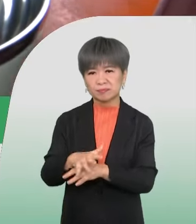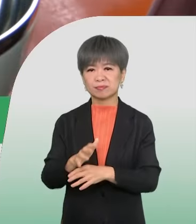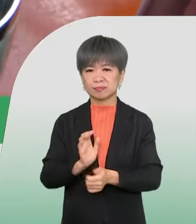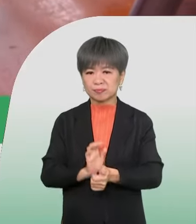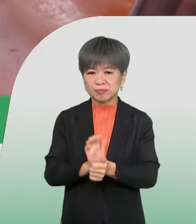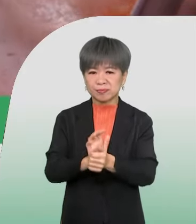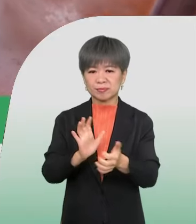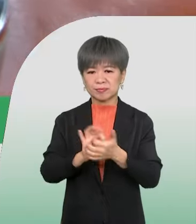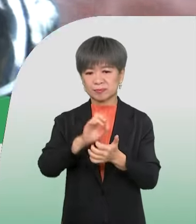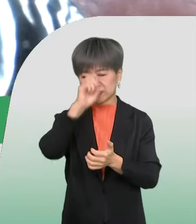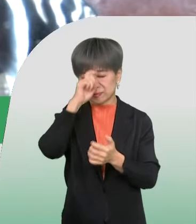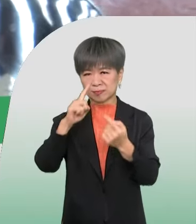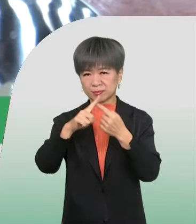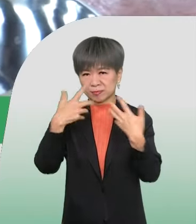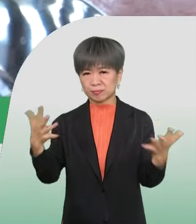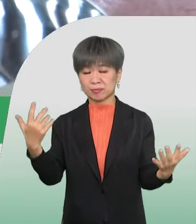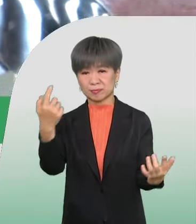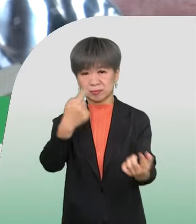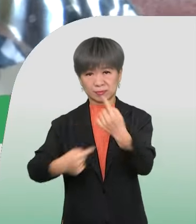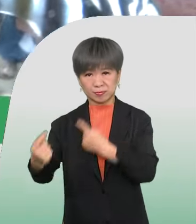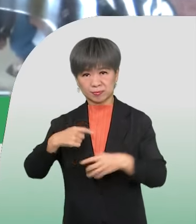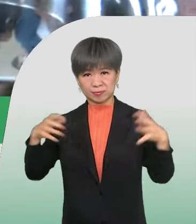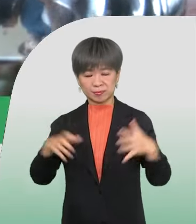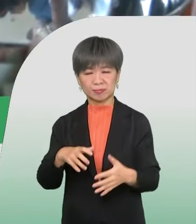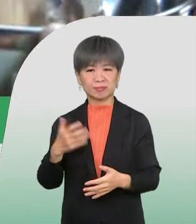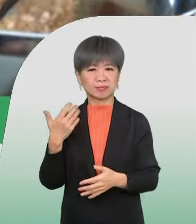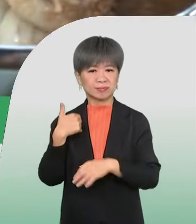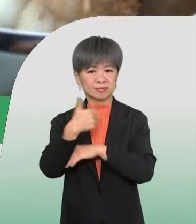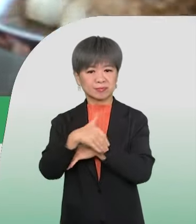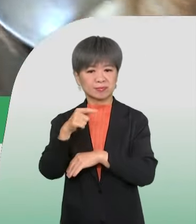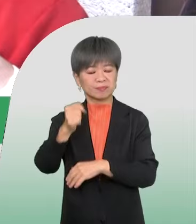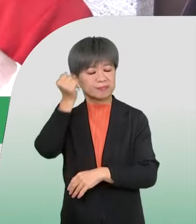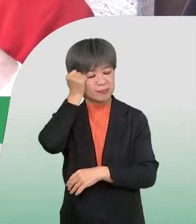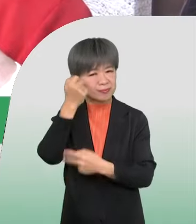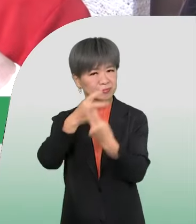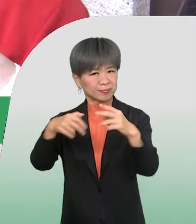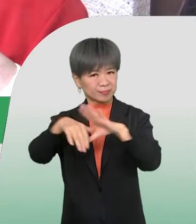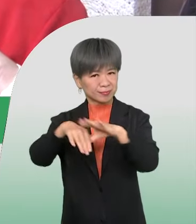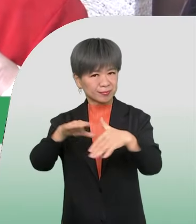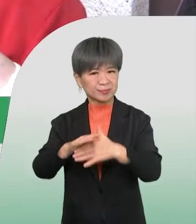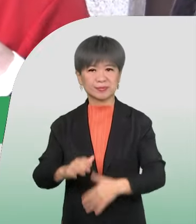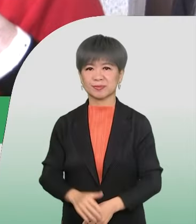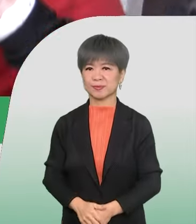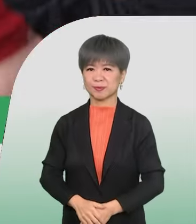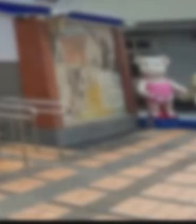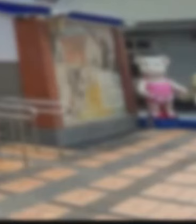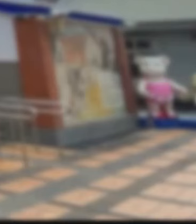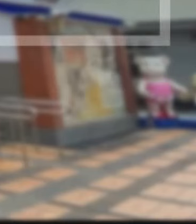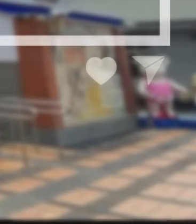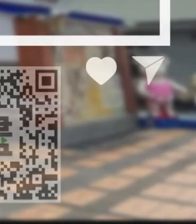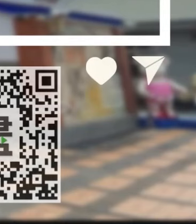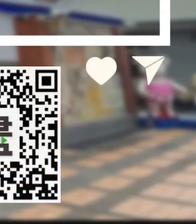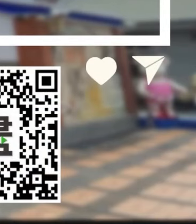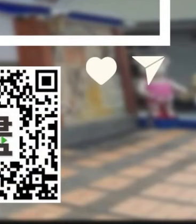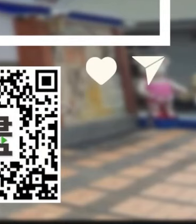范作用，本行开动人家嘅，强下来本后庄乡亲，望望客家文化，客家新闻总之面，没有你报道。